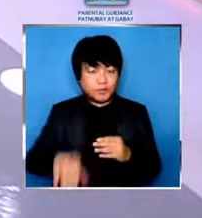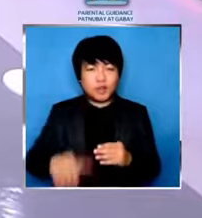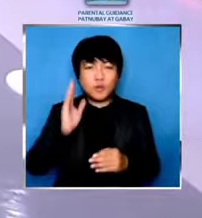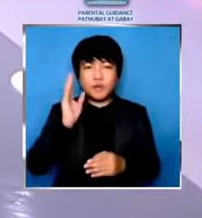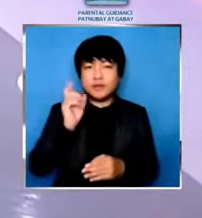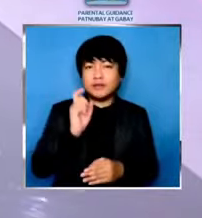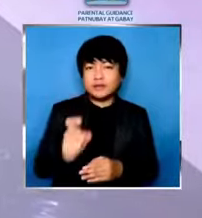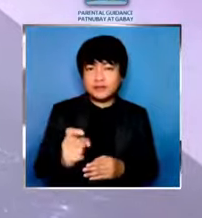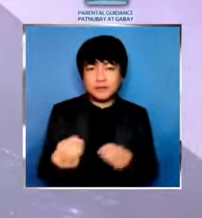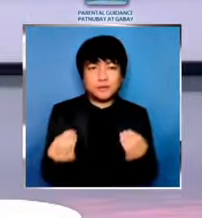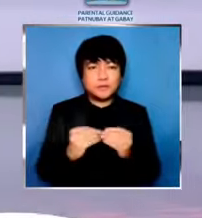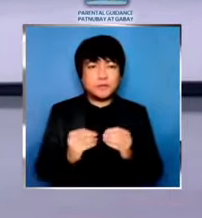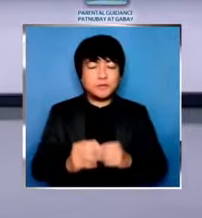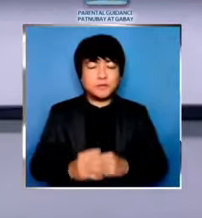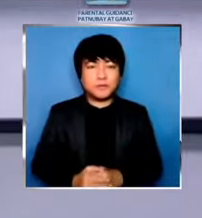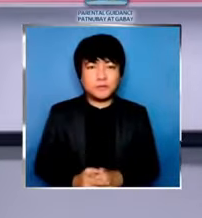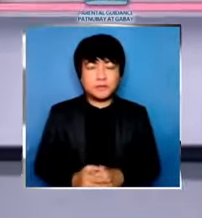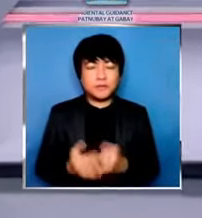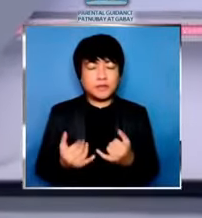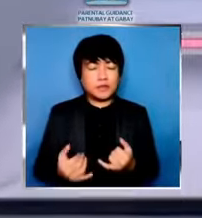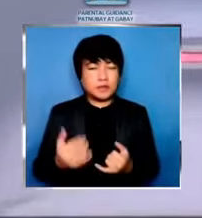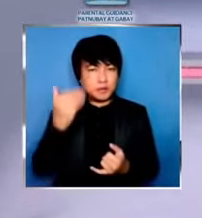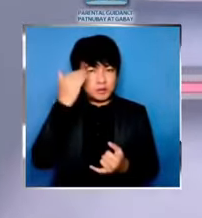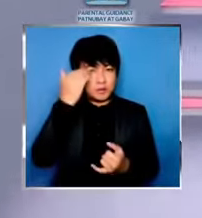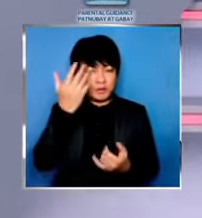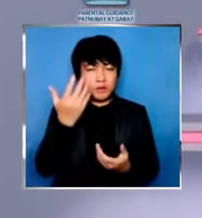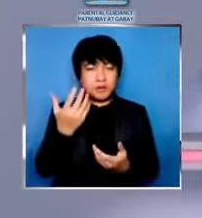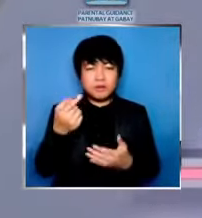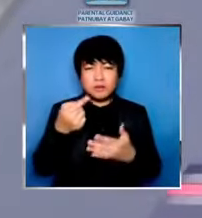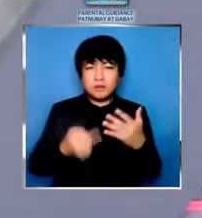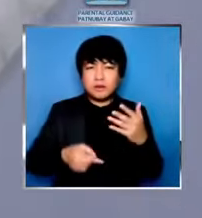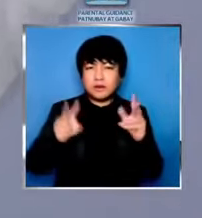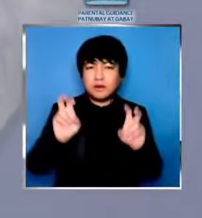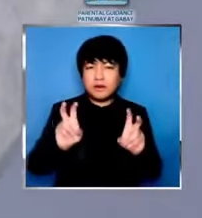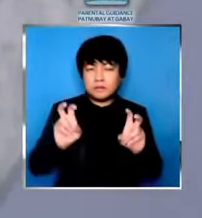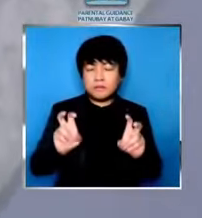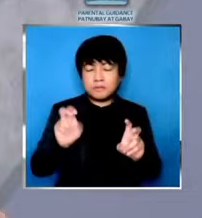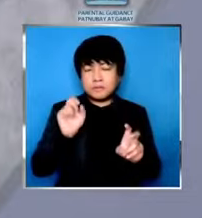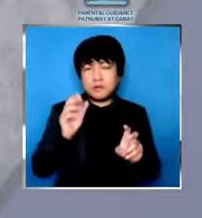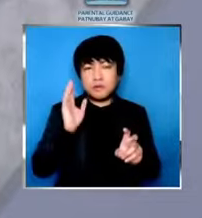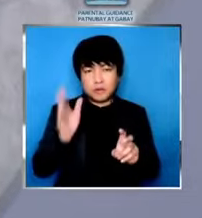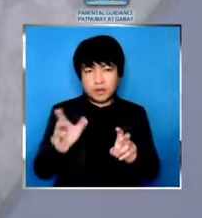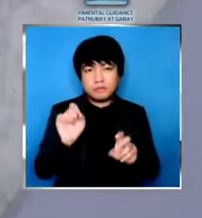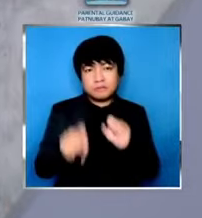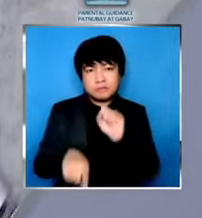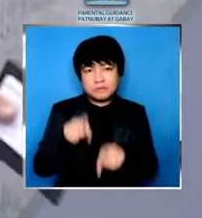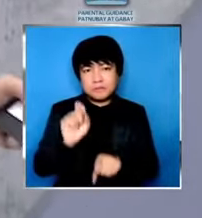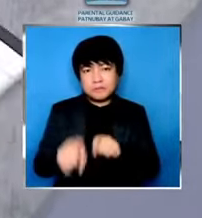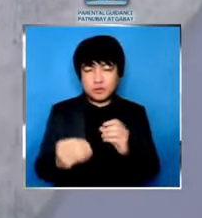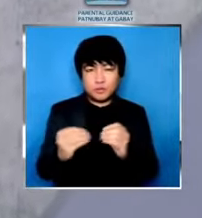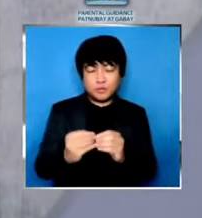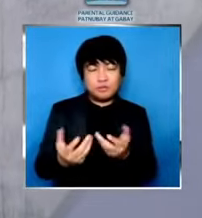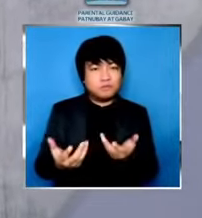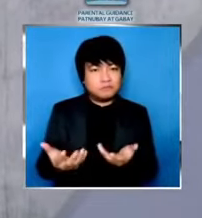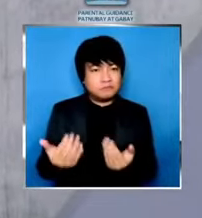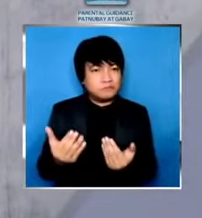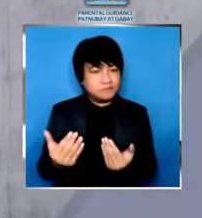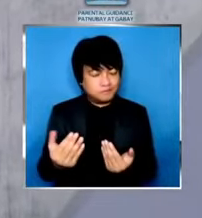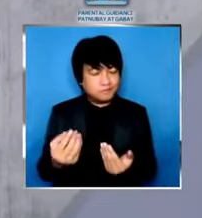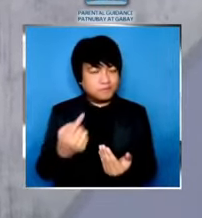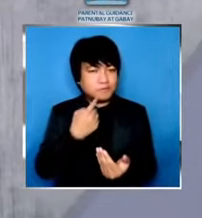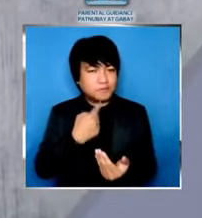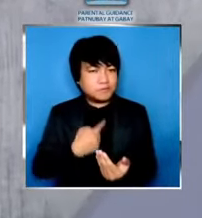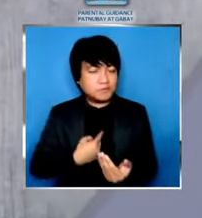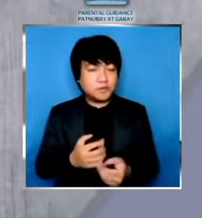Stock knowledge ang puhunan natin dahil tukol sa kung ano ng topic under the sun ang tanungan. Kaya padamihan na alam! Ganito lang po